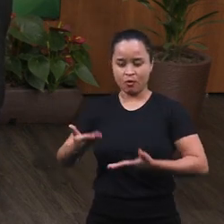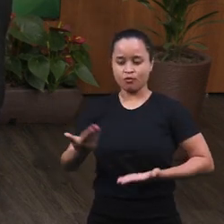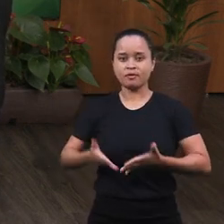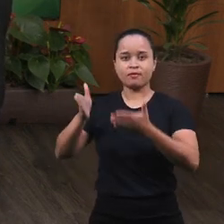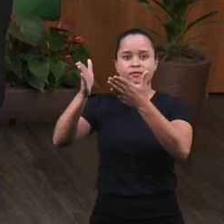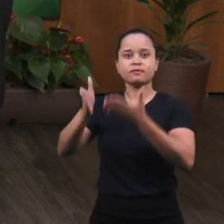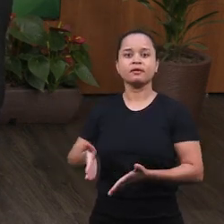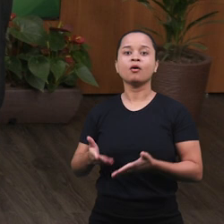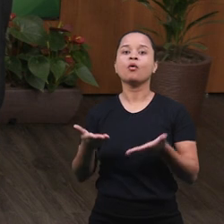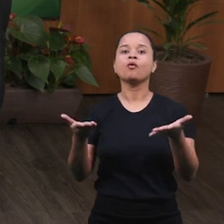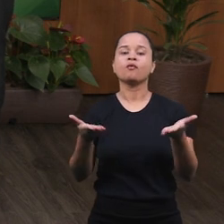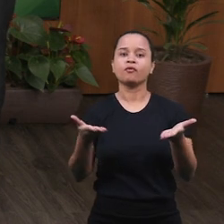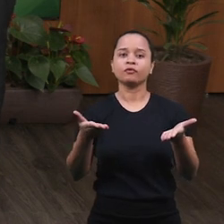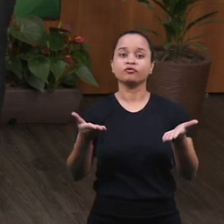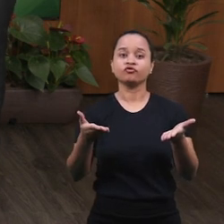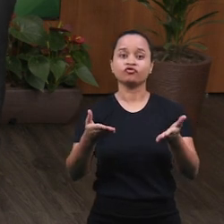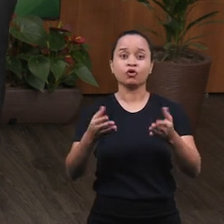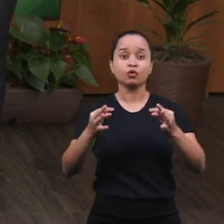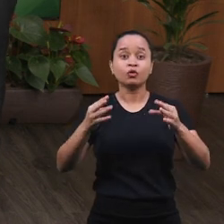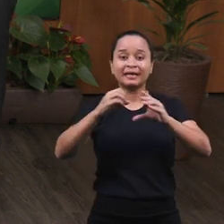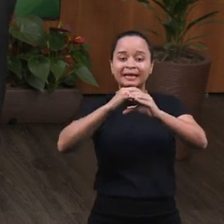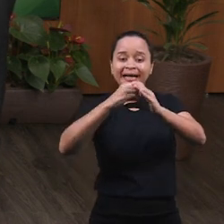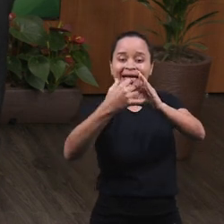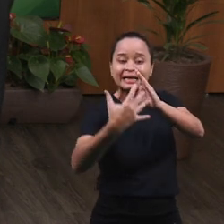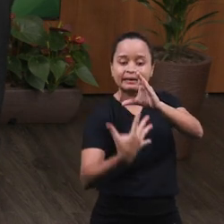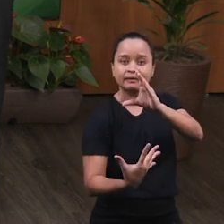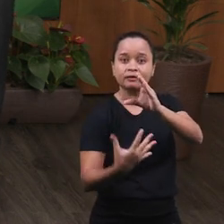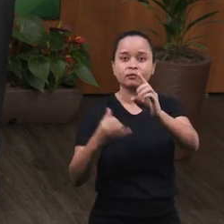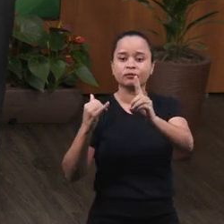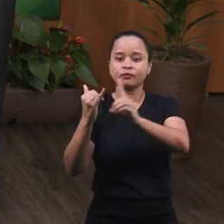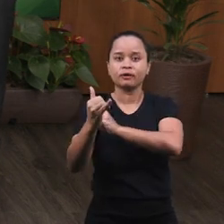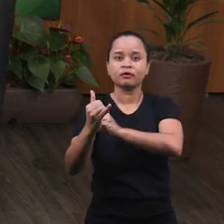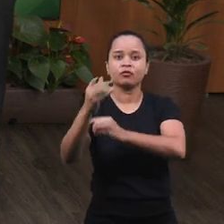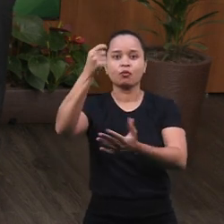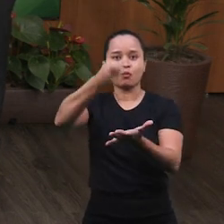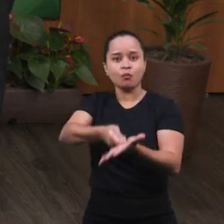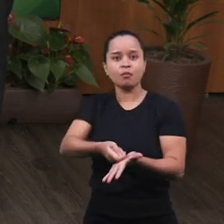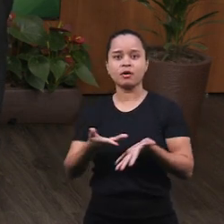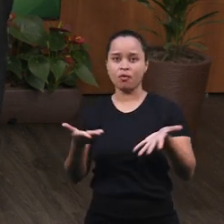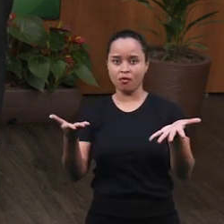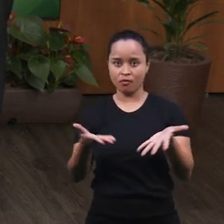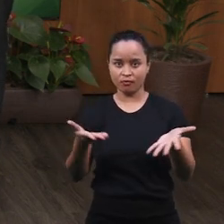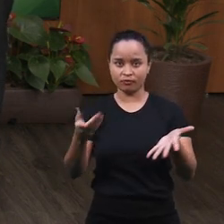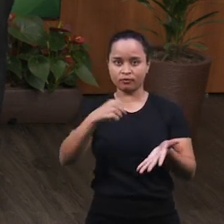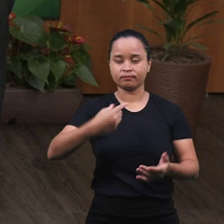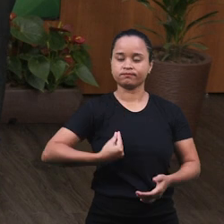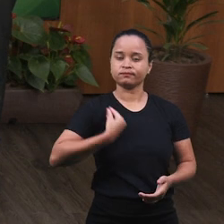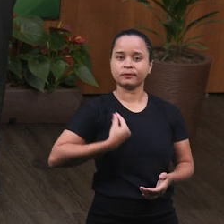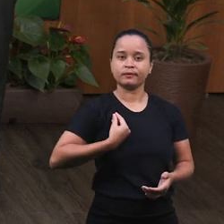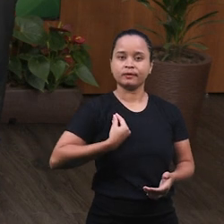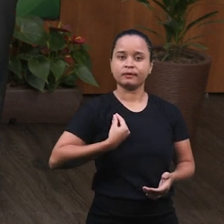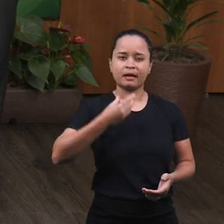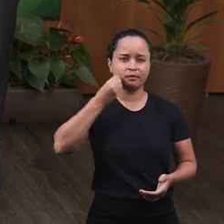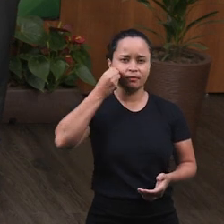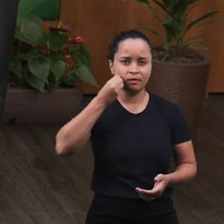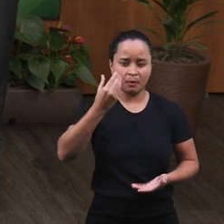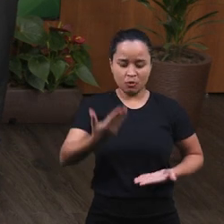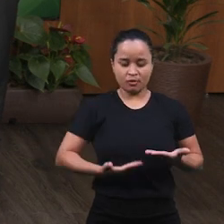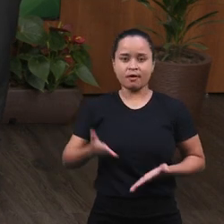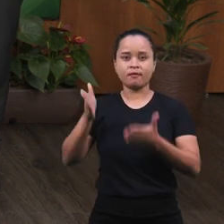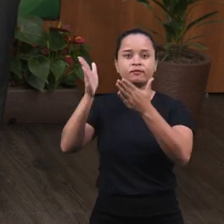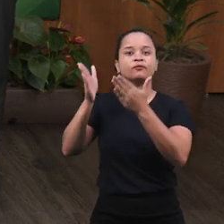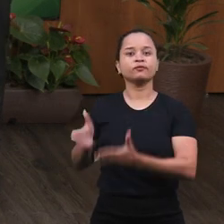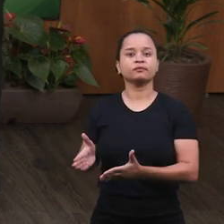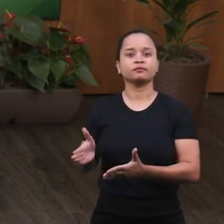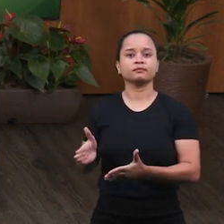aspects prophétiques que nous allons citer, qui s'accomplissent et sont vécus par